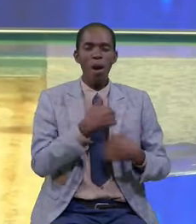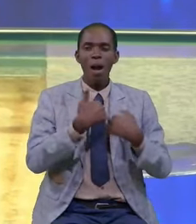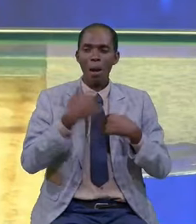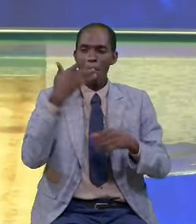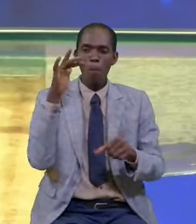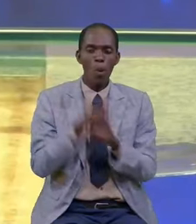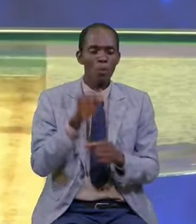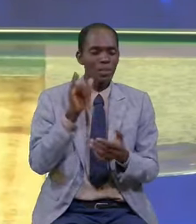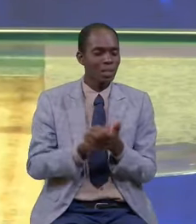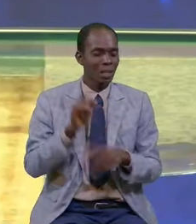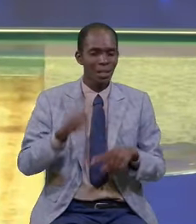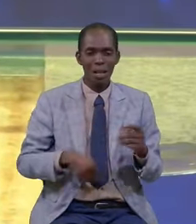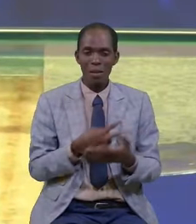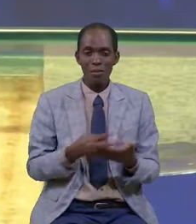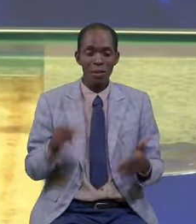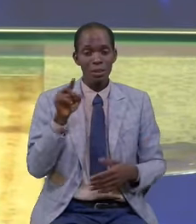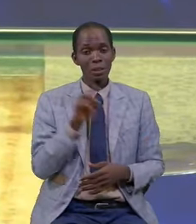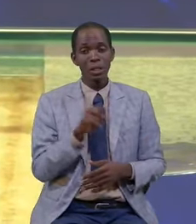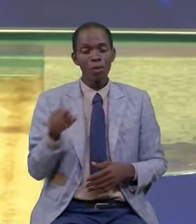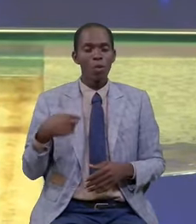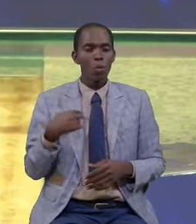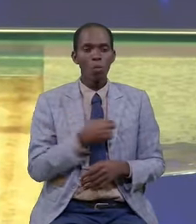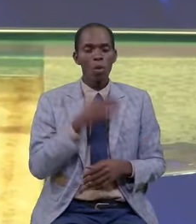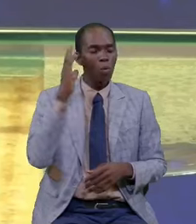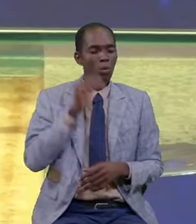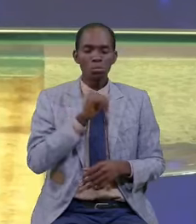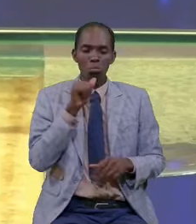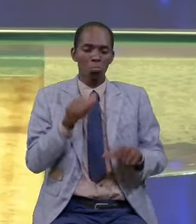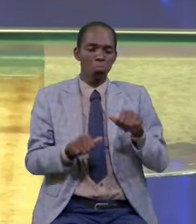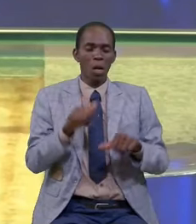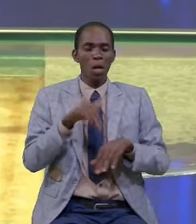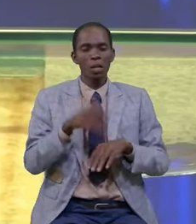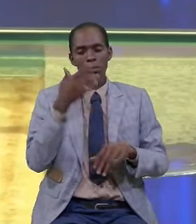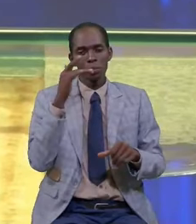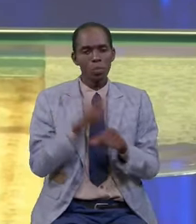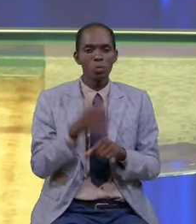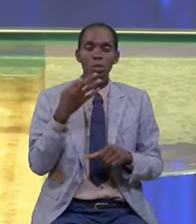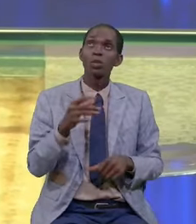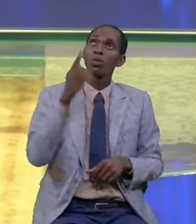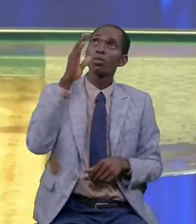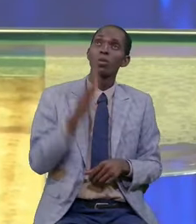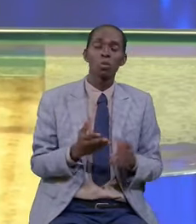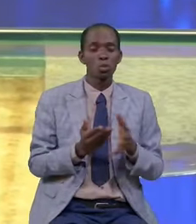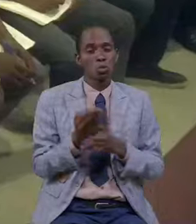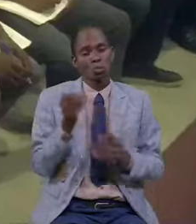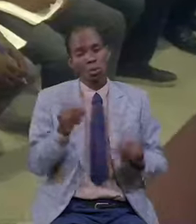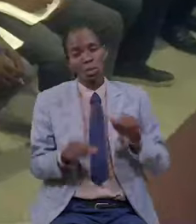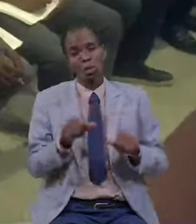nous n'allons pas douter de la promesse de Dieu. Mais il fut fortifié par la foi. Qu'est-ce qu'il